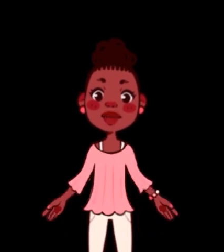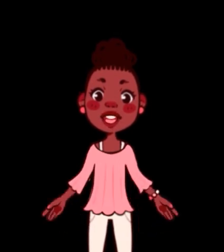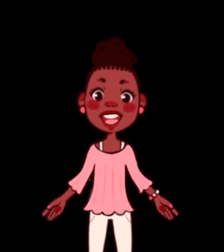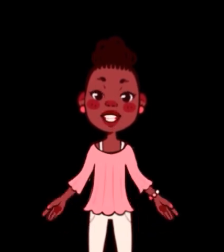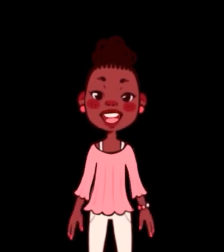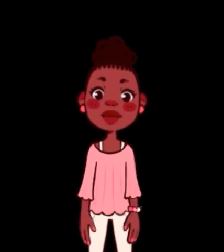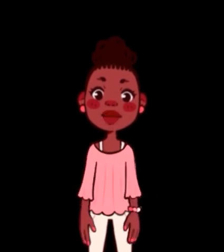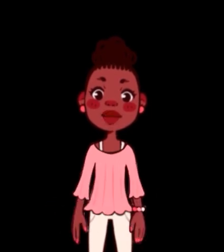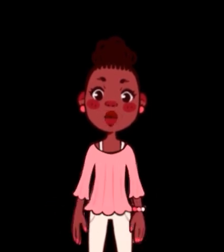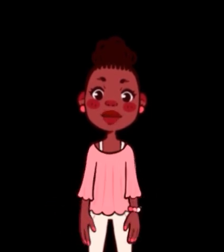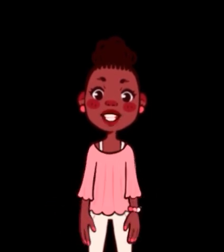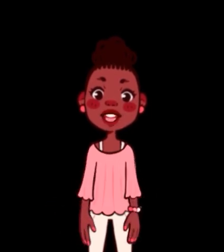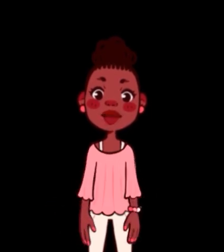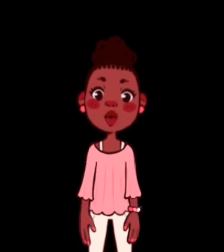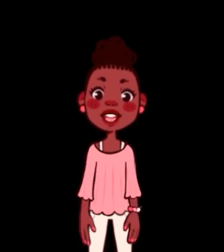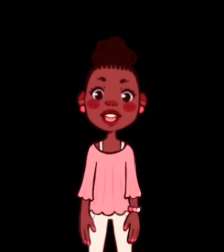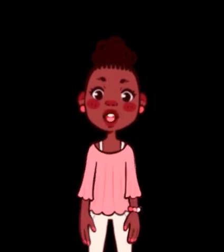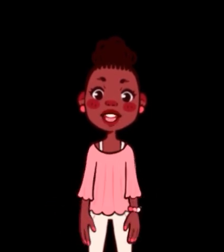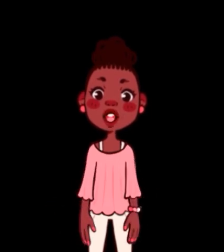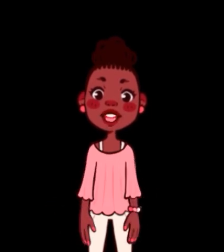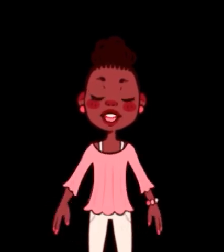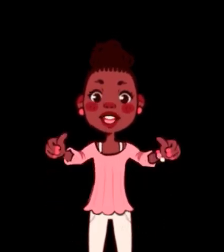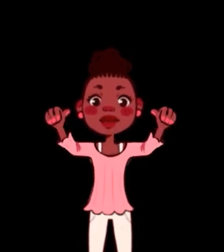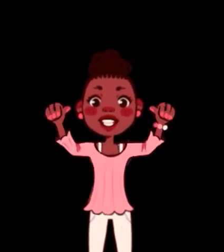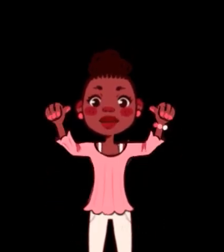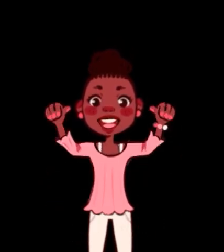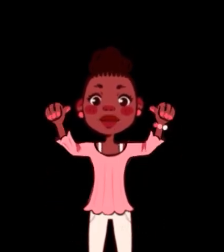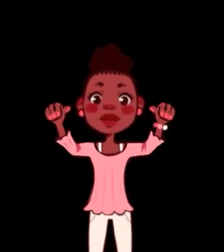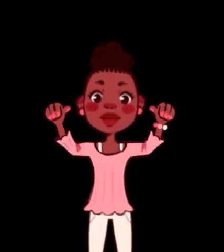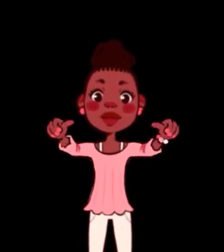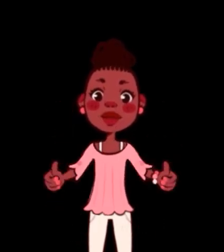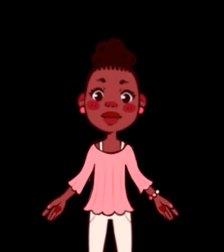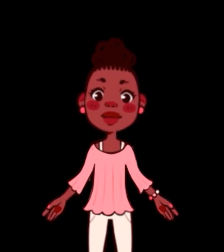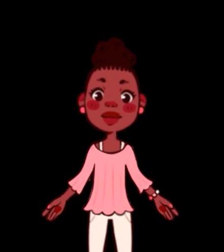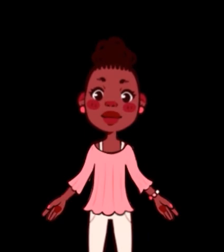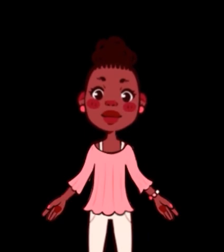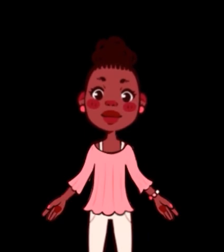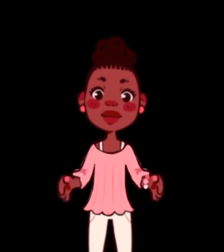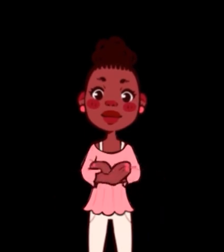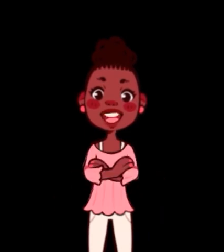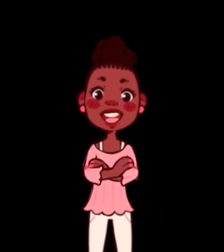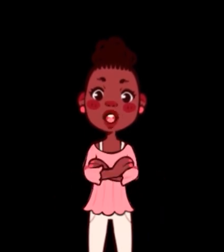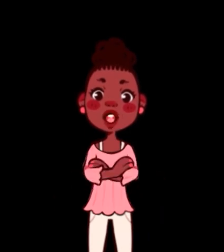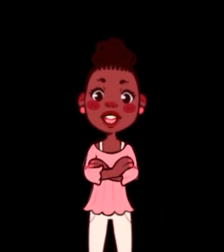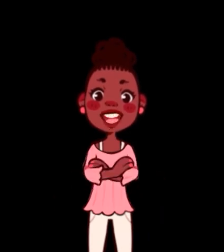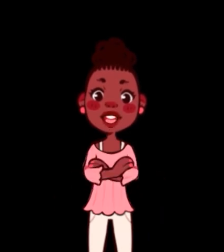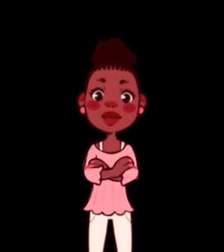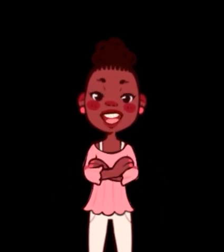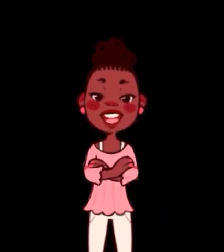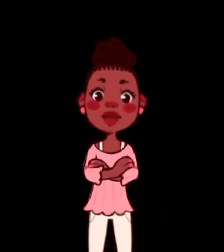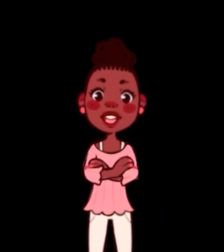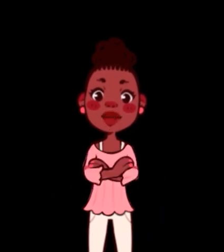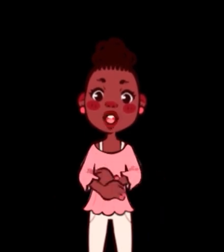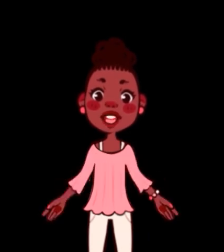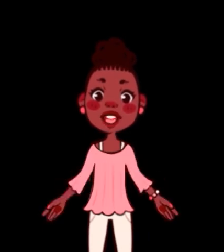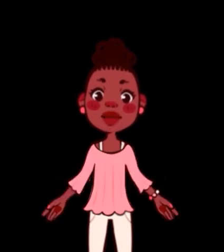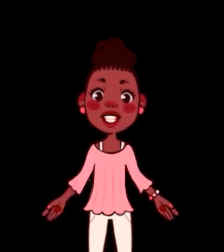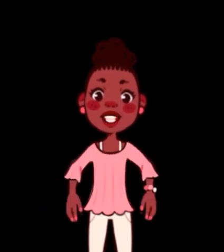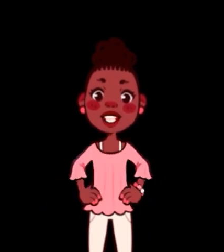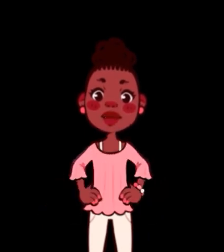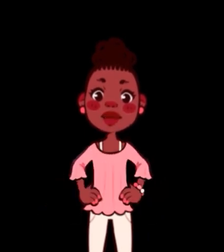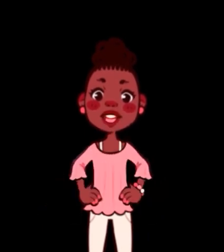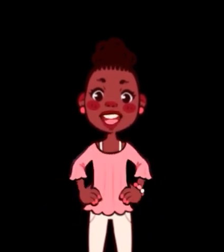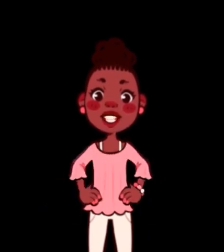La gent de la clica sovint em diu que no em poden seguir el ritme. La cançó que farem ara parla del món